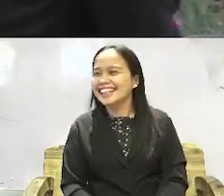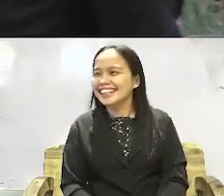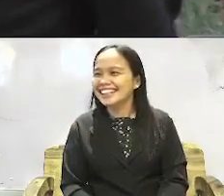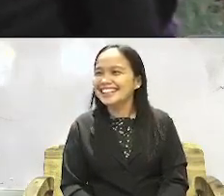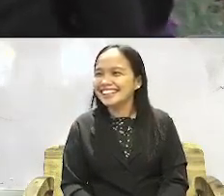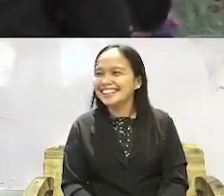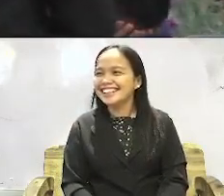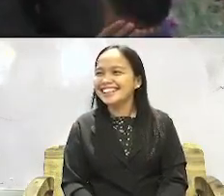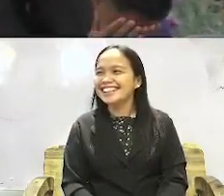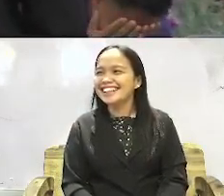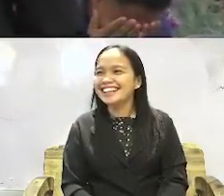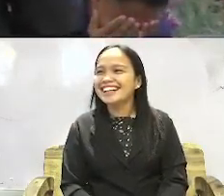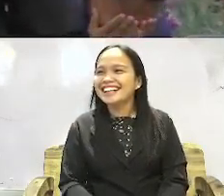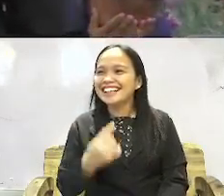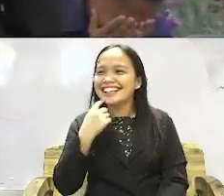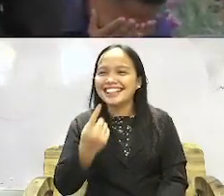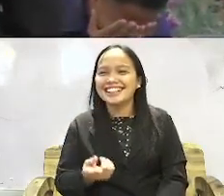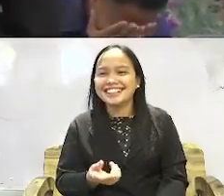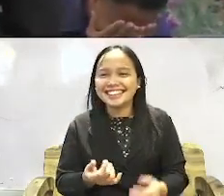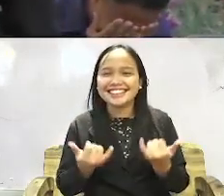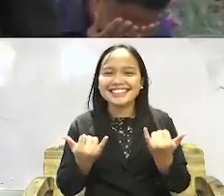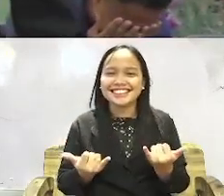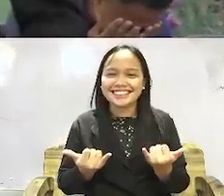Ipapasalamat po ako.